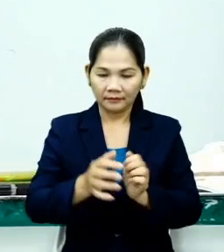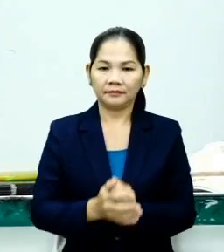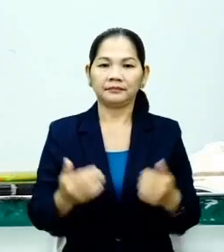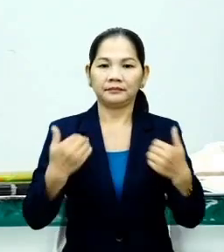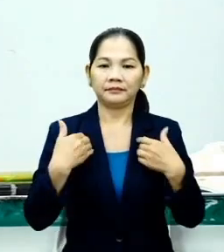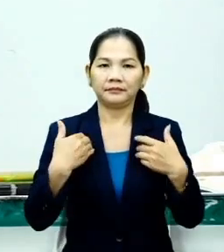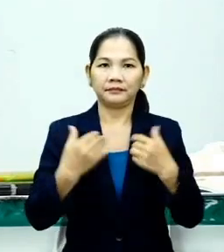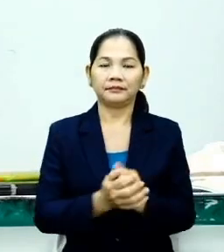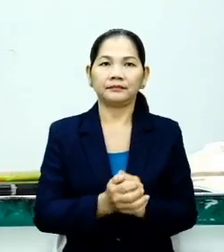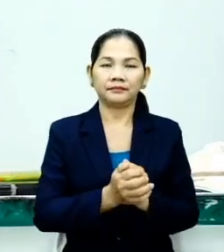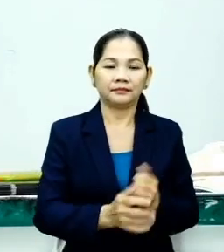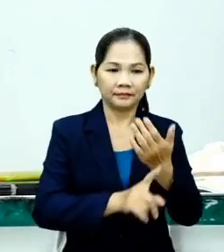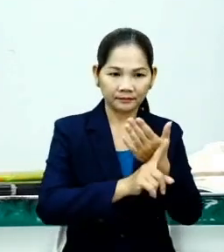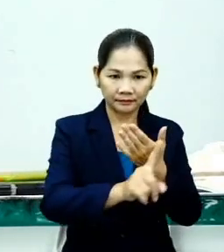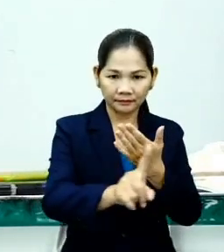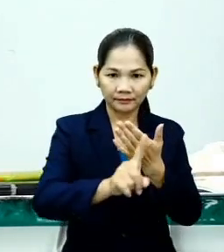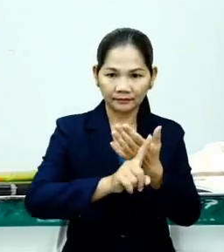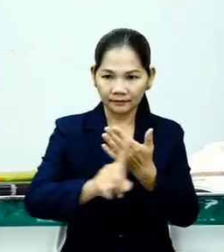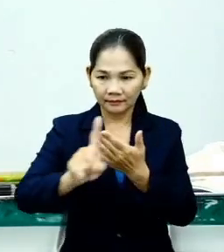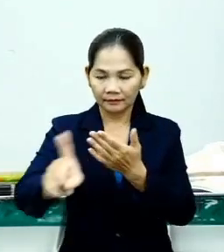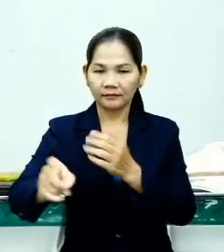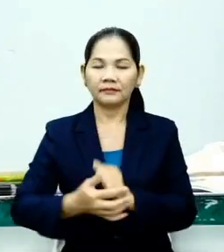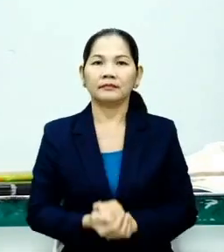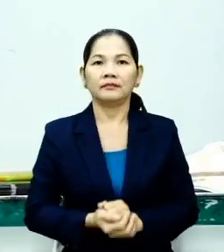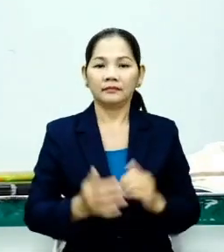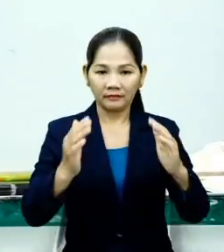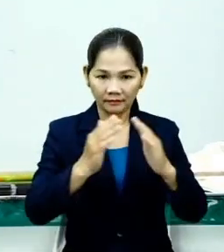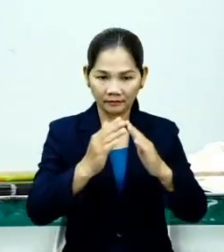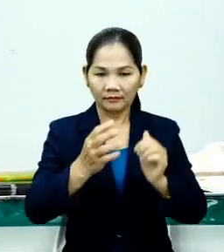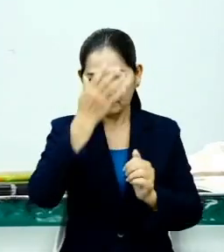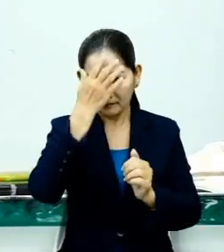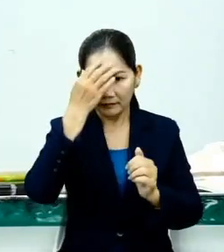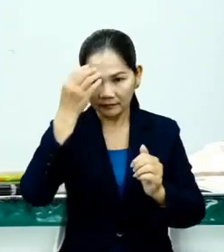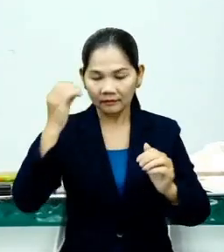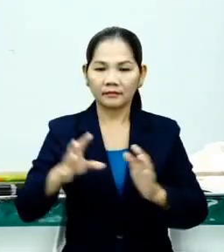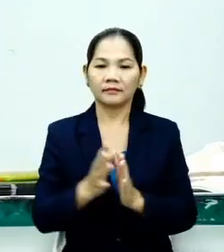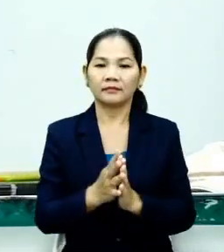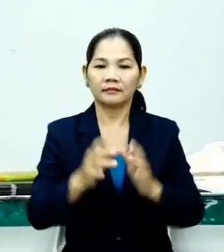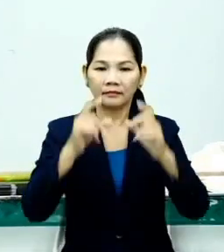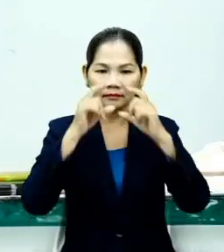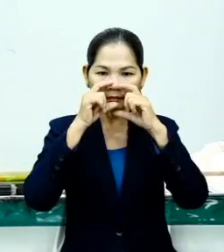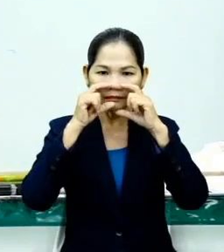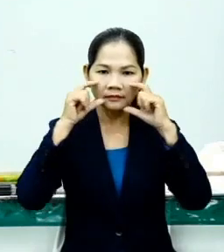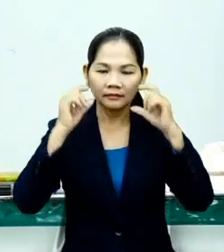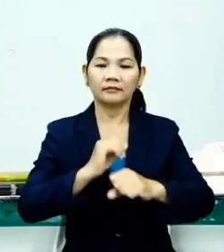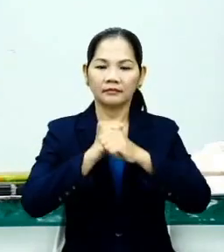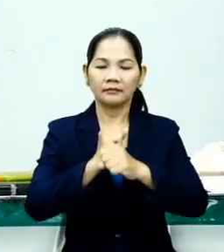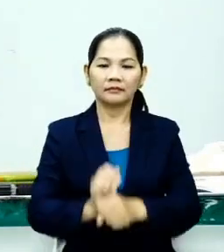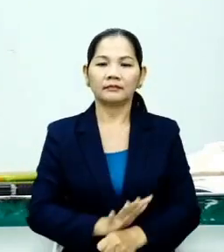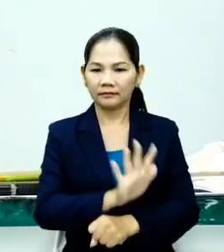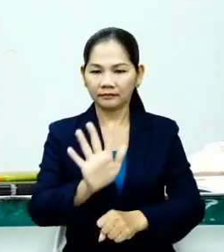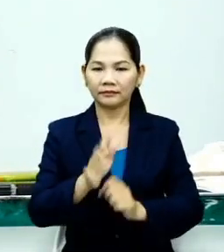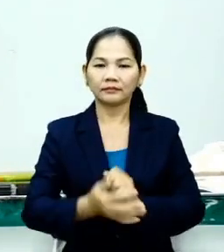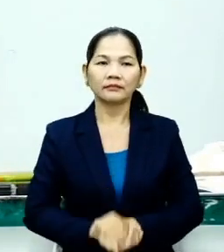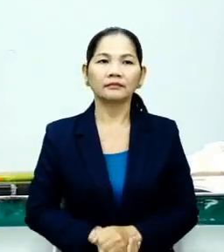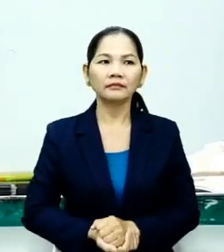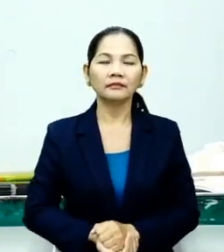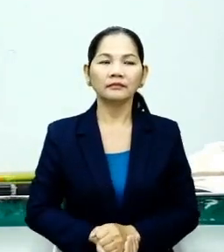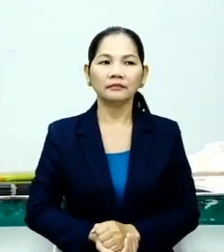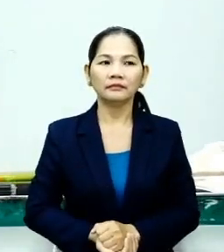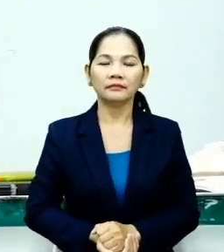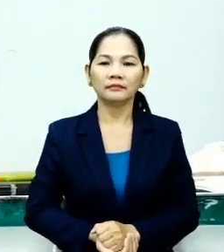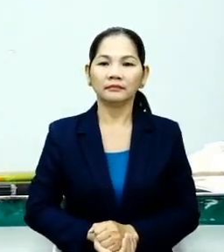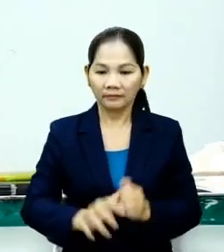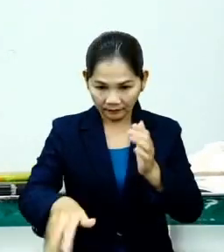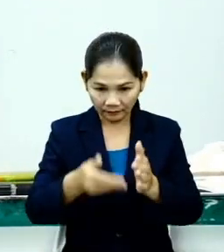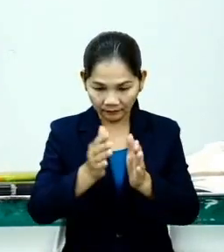hai tê con chanh tờ tì cần lành nạ đầy chàng ai bị tế. Chà con con phịch chà phịa mạc đâm bay cà phía chùm người COVID đập rằm buồn. Chà